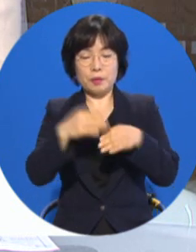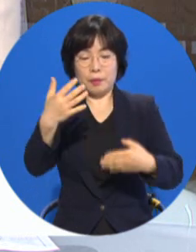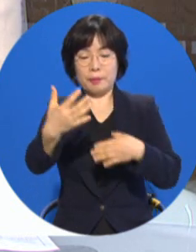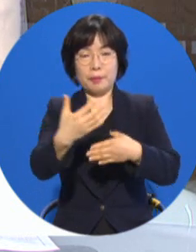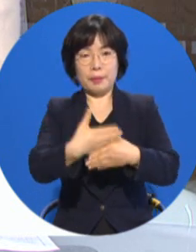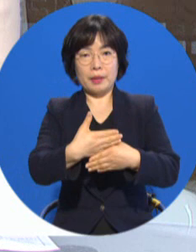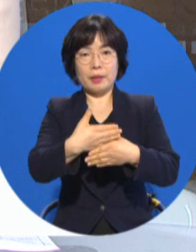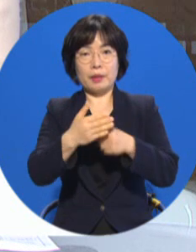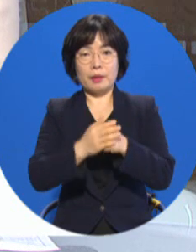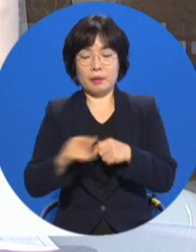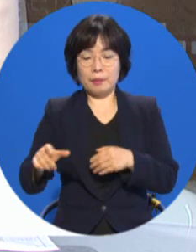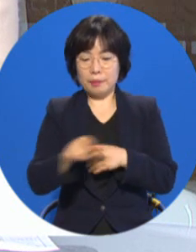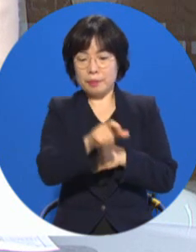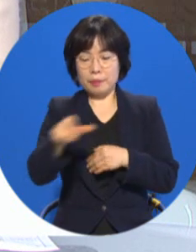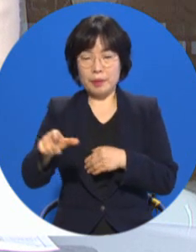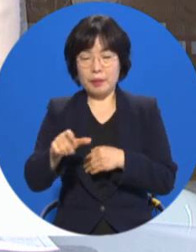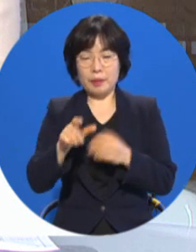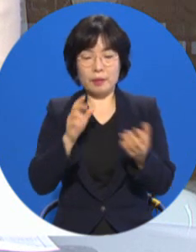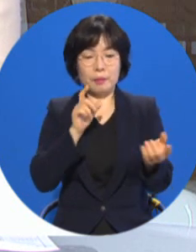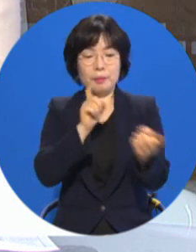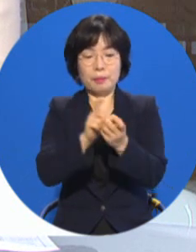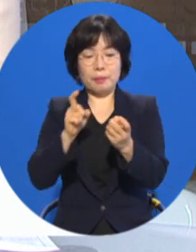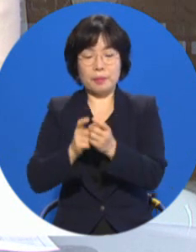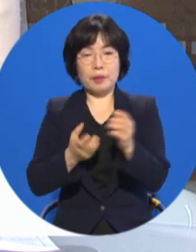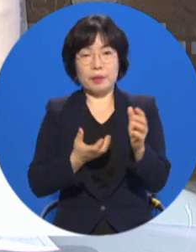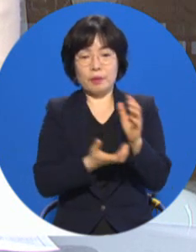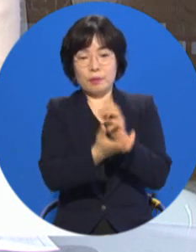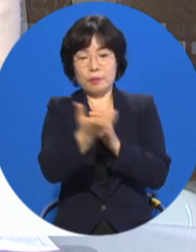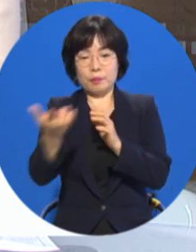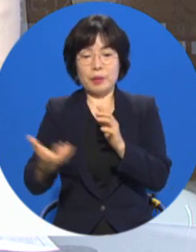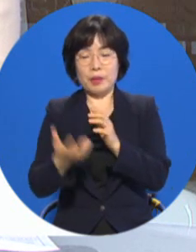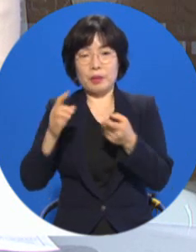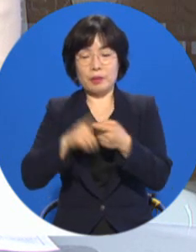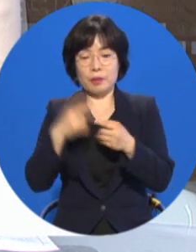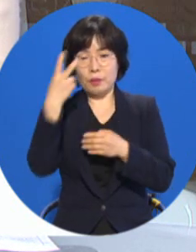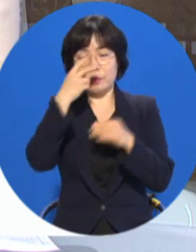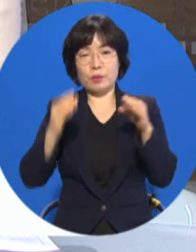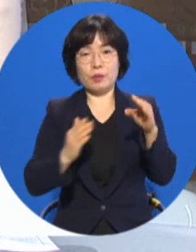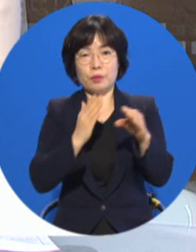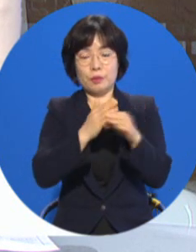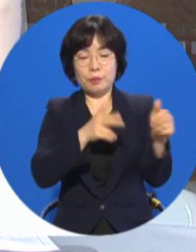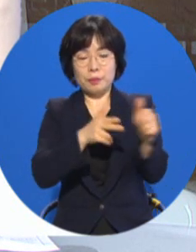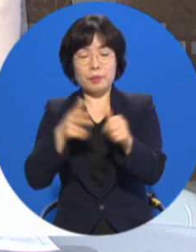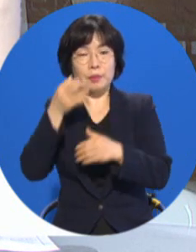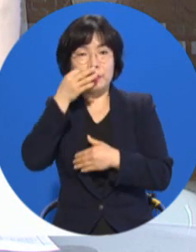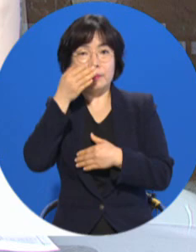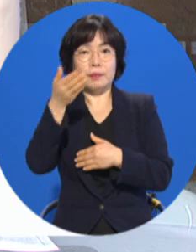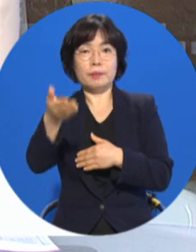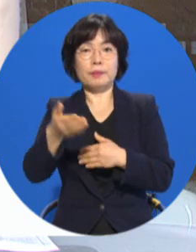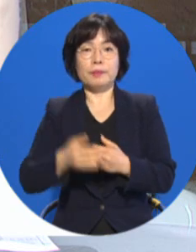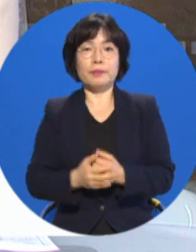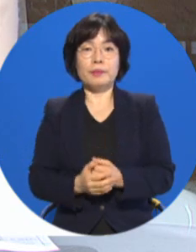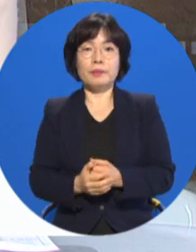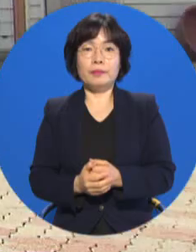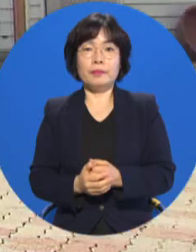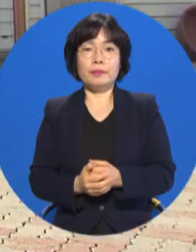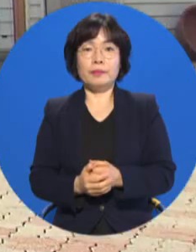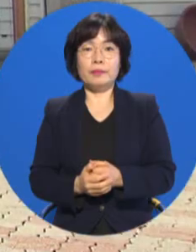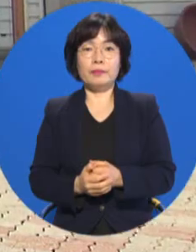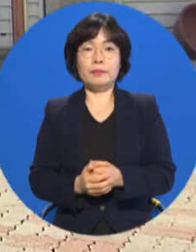폐쇄하고 직간접적인 접촉자 시민들을 찾아 역학조사에 나섰습니다. 문영철 기자가 취재했습니다.